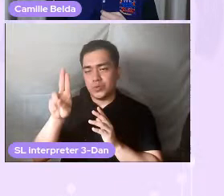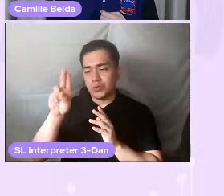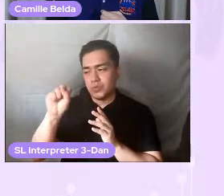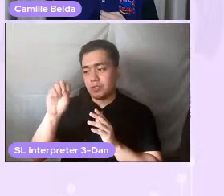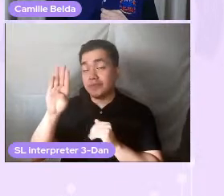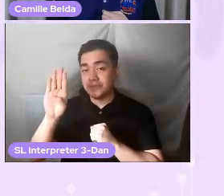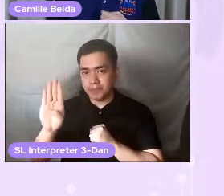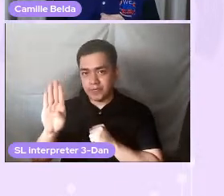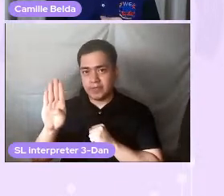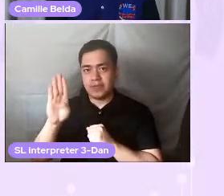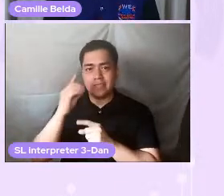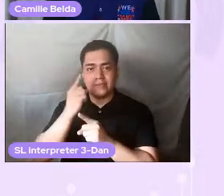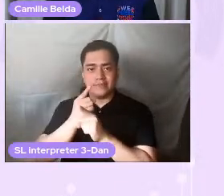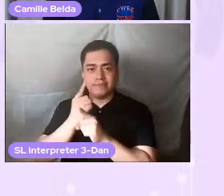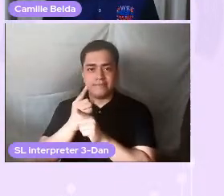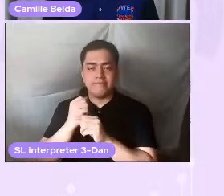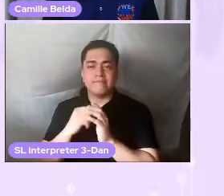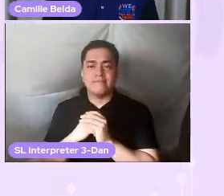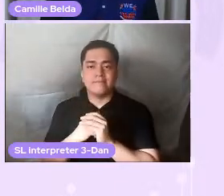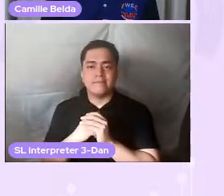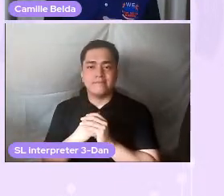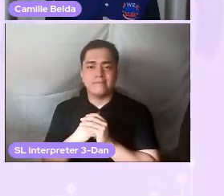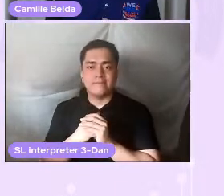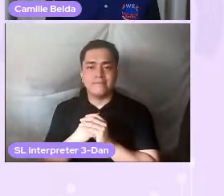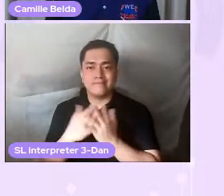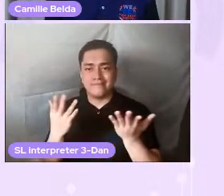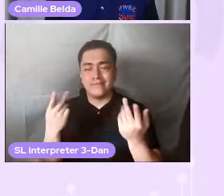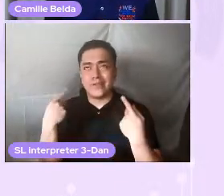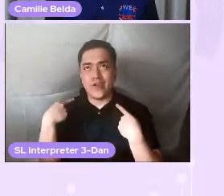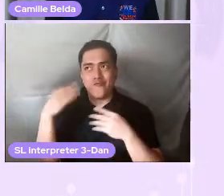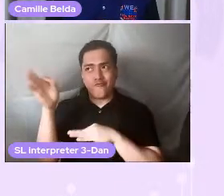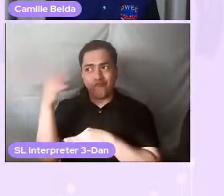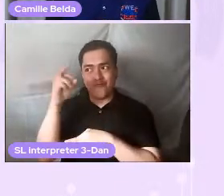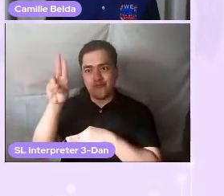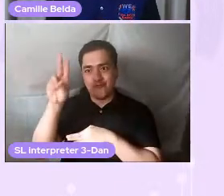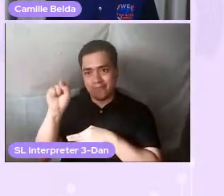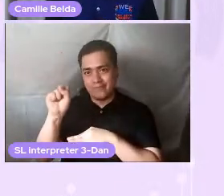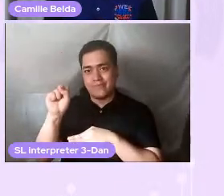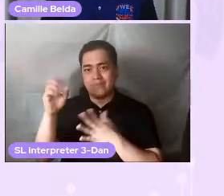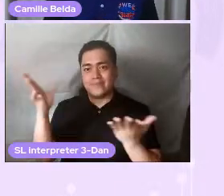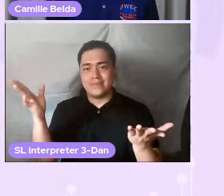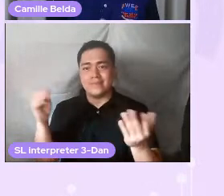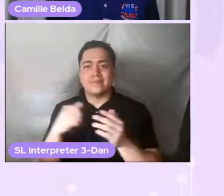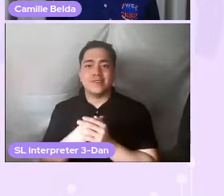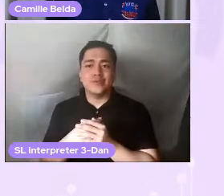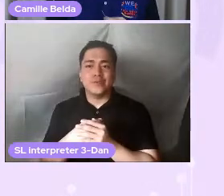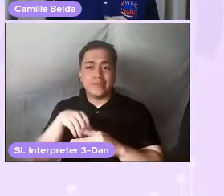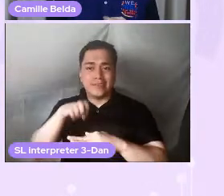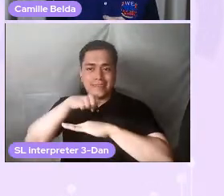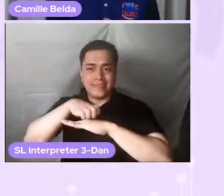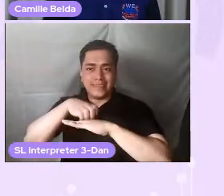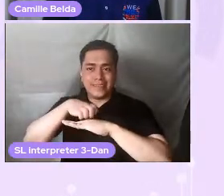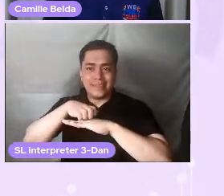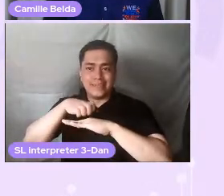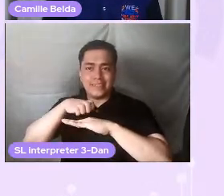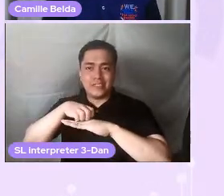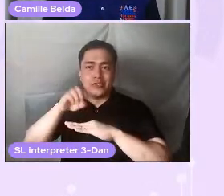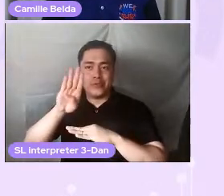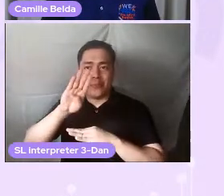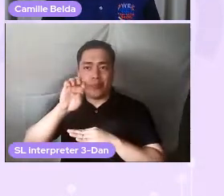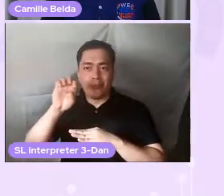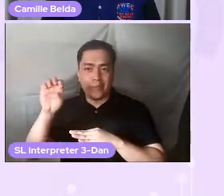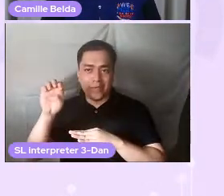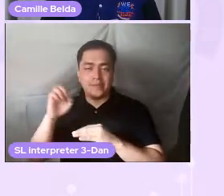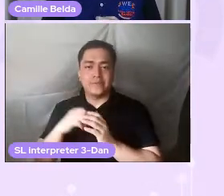USB, dahil flag of the US, and then ang English ng bubuyog ay B, so USB. All right.